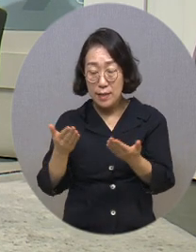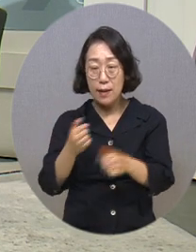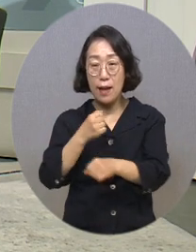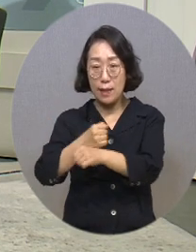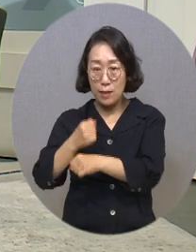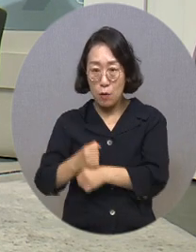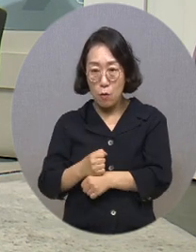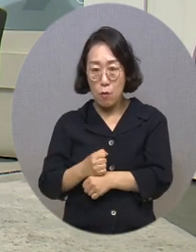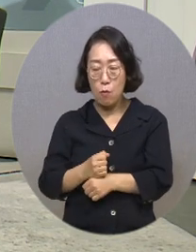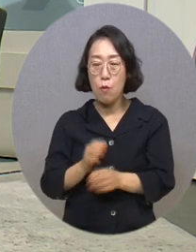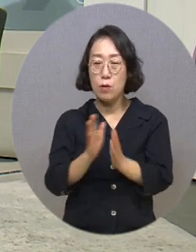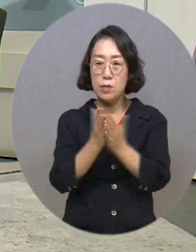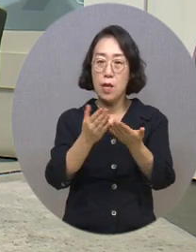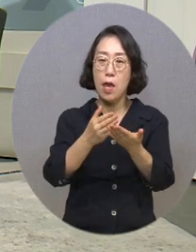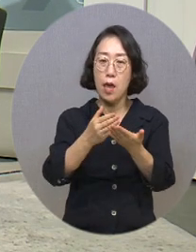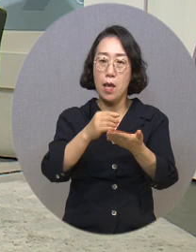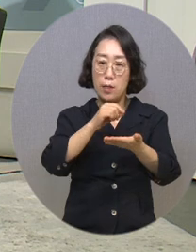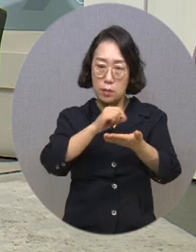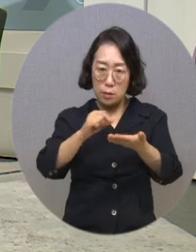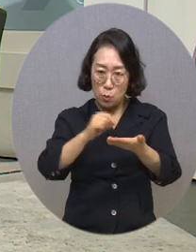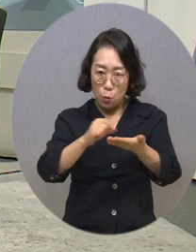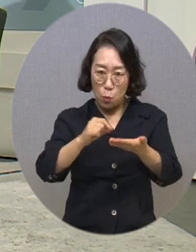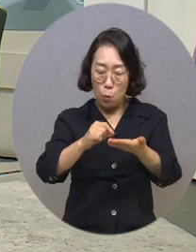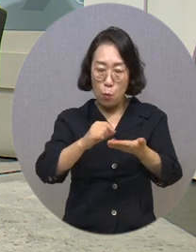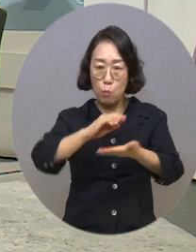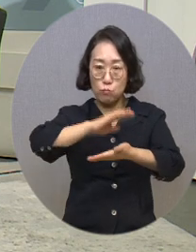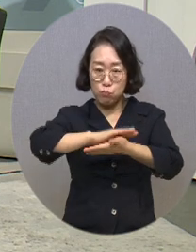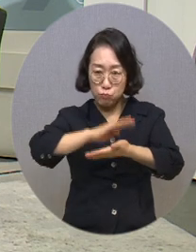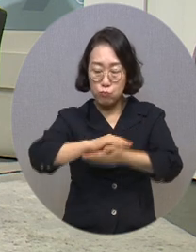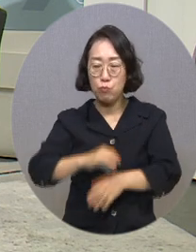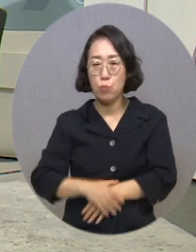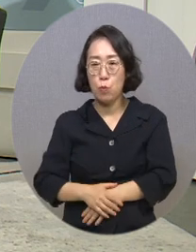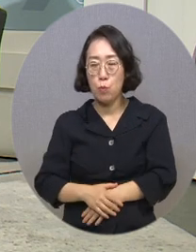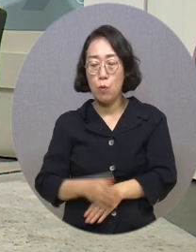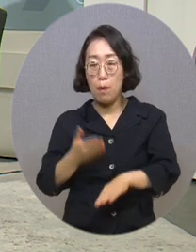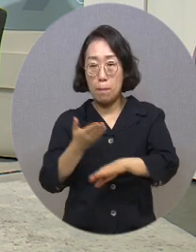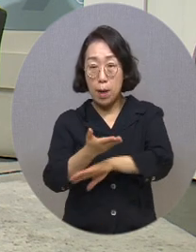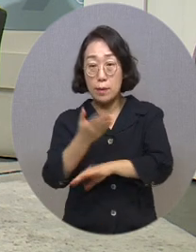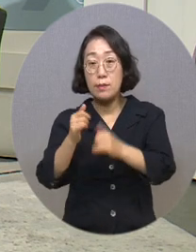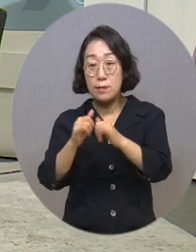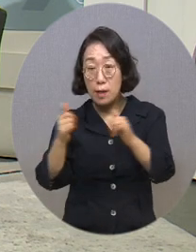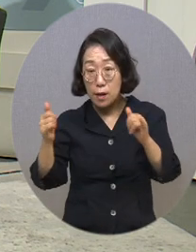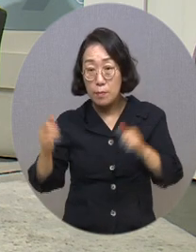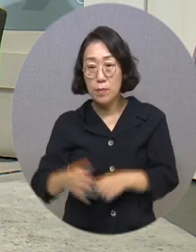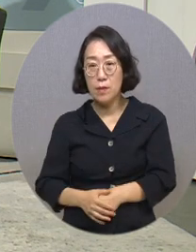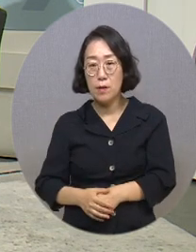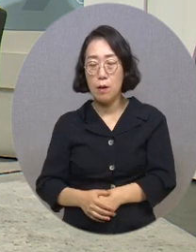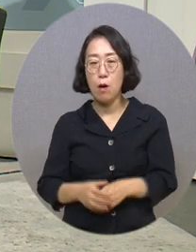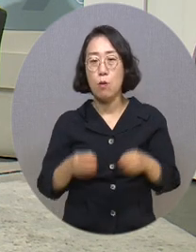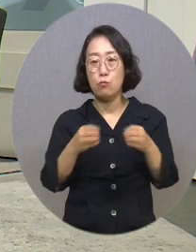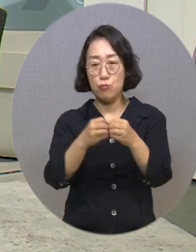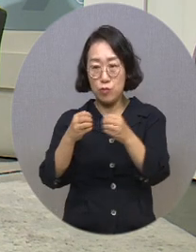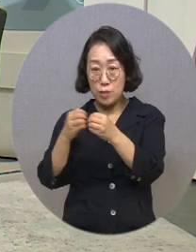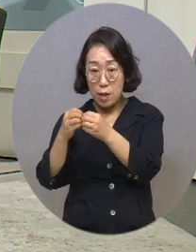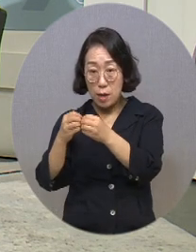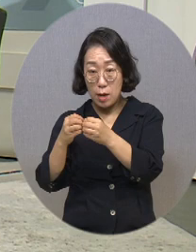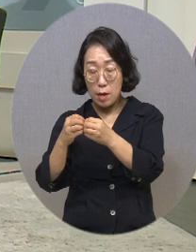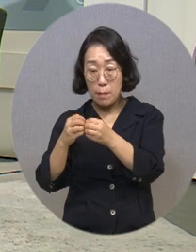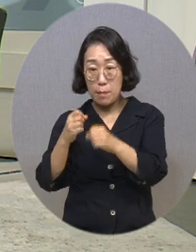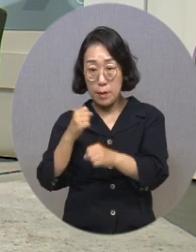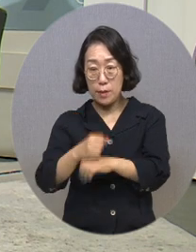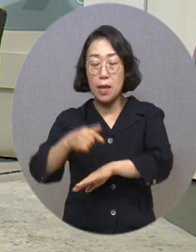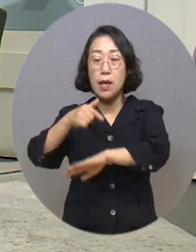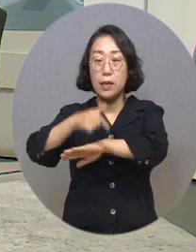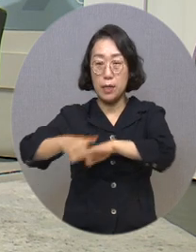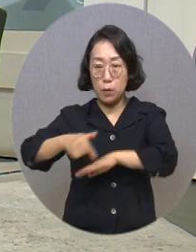보니까 작가도 됐죠. 작가도 되다 보니까 정말 많은 분들을 이제는 글 쓸 때 기획하는 것 도와드릴 수도